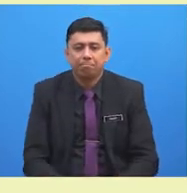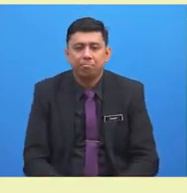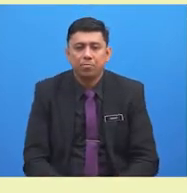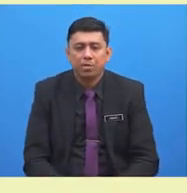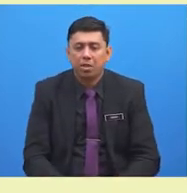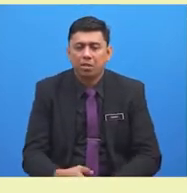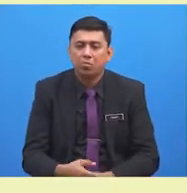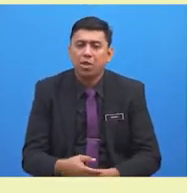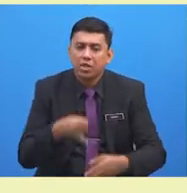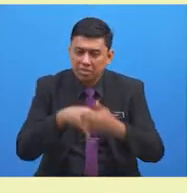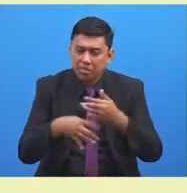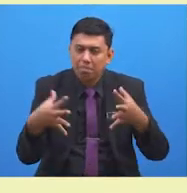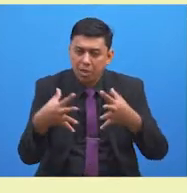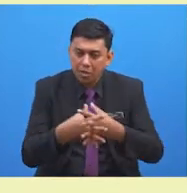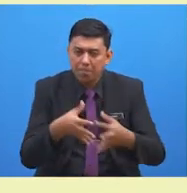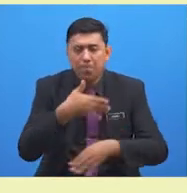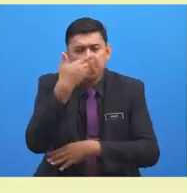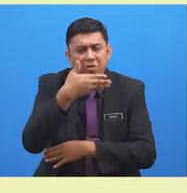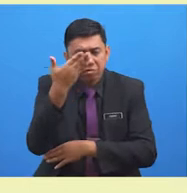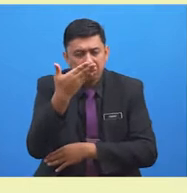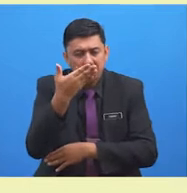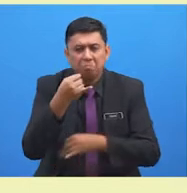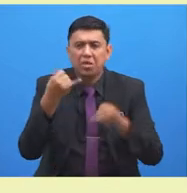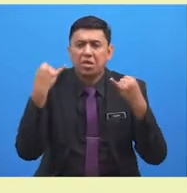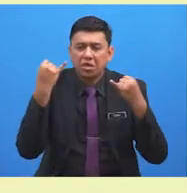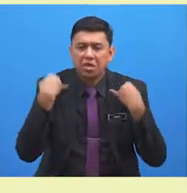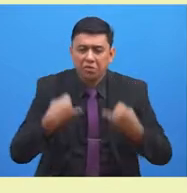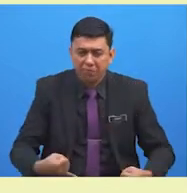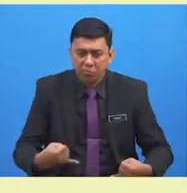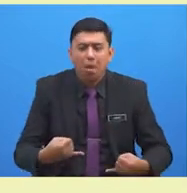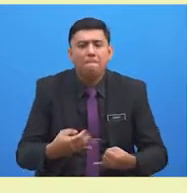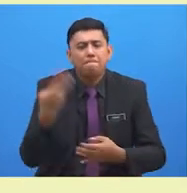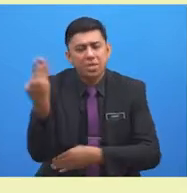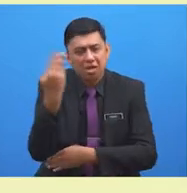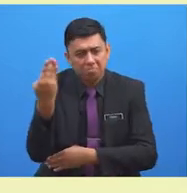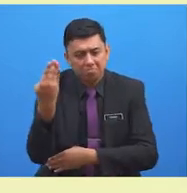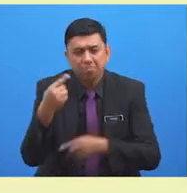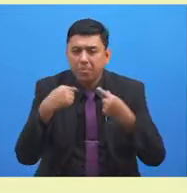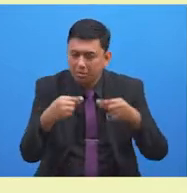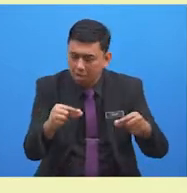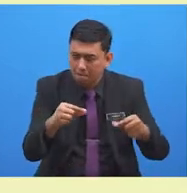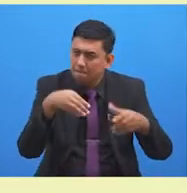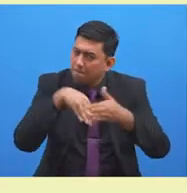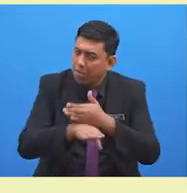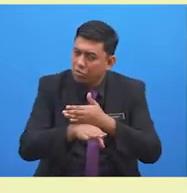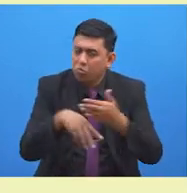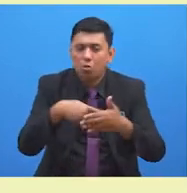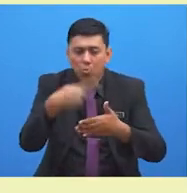udara yang bergerak masuk dan keluar daripada paru-paru dalam setiap kitaran pernafasan